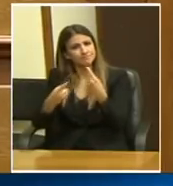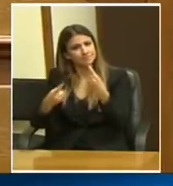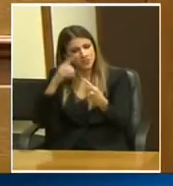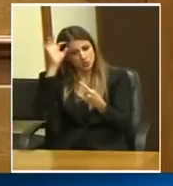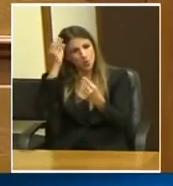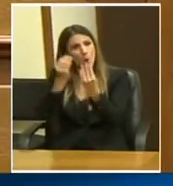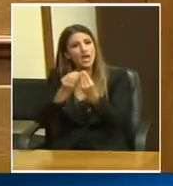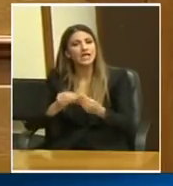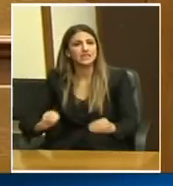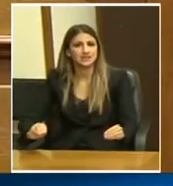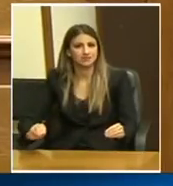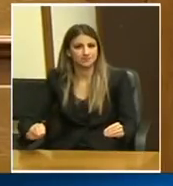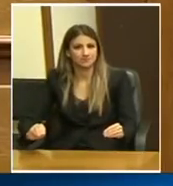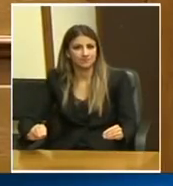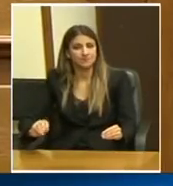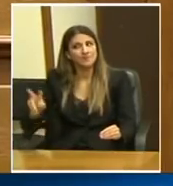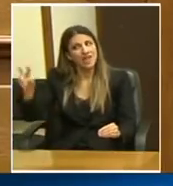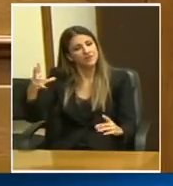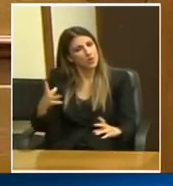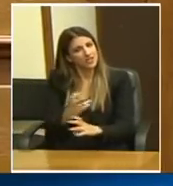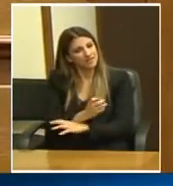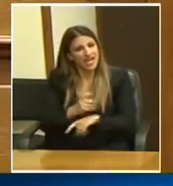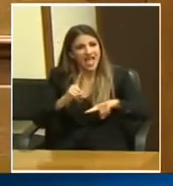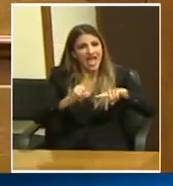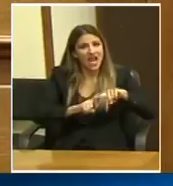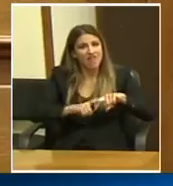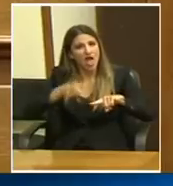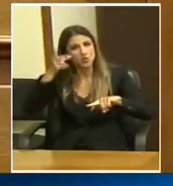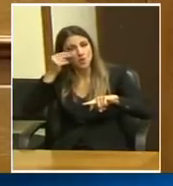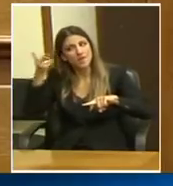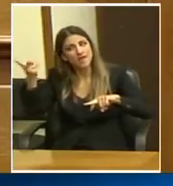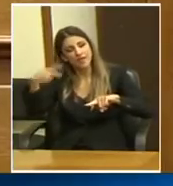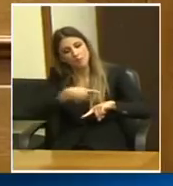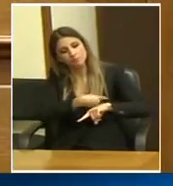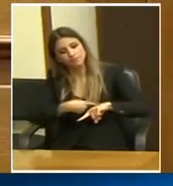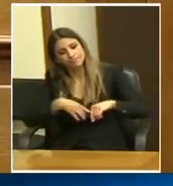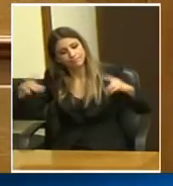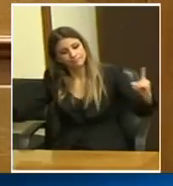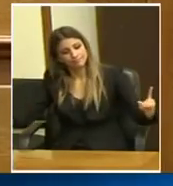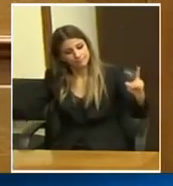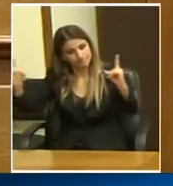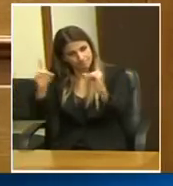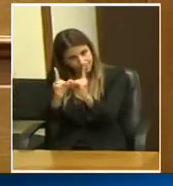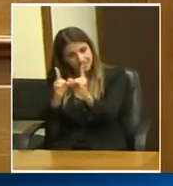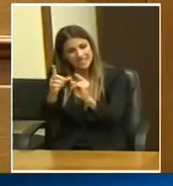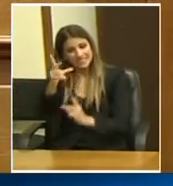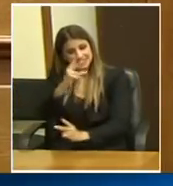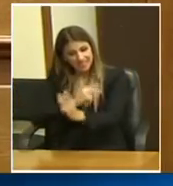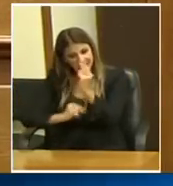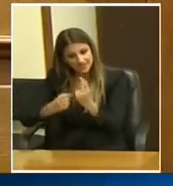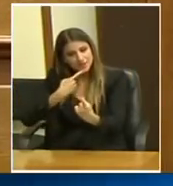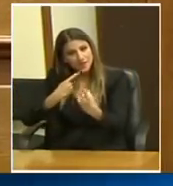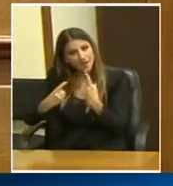κεφάλαιο από την Ελλάδα αλλά και από τα Βαλκάνια. Βρέθηκαν 2 ηγέτες να κλείσουν οριστικά το κεφάλαιο